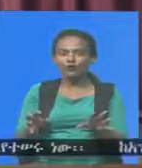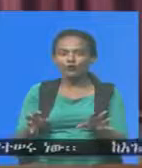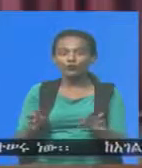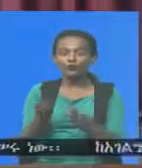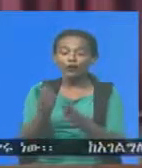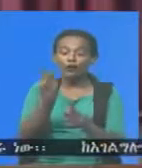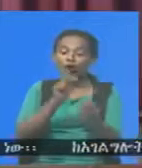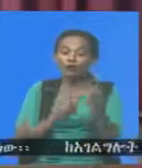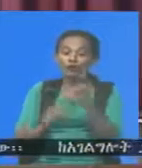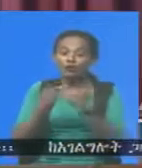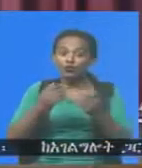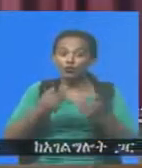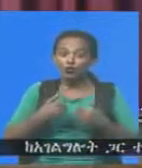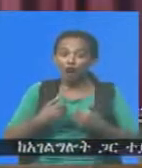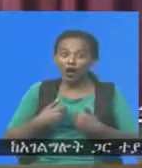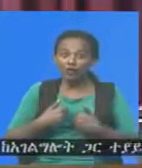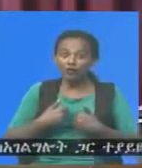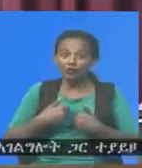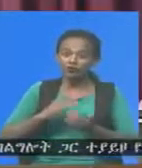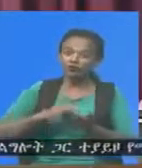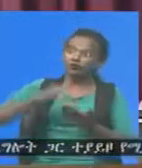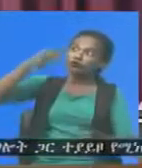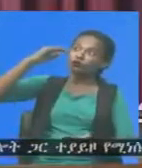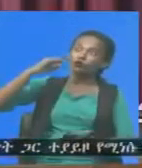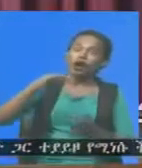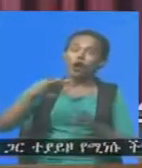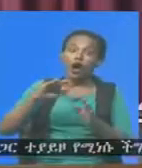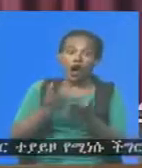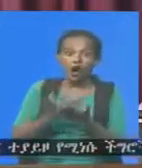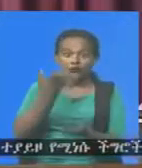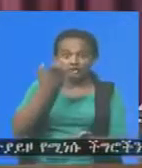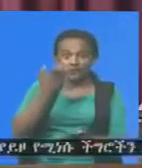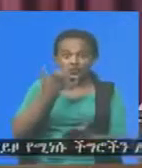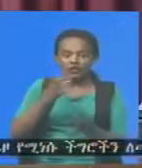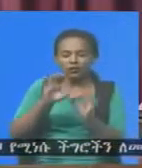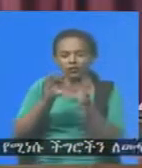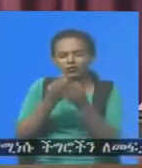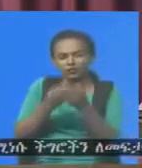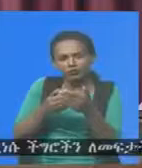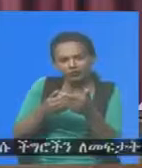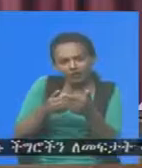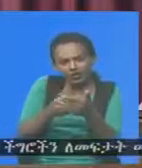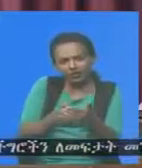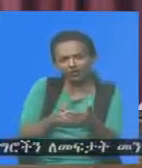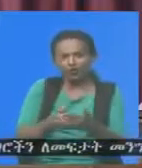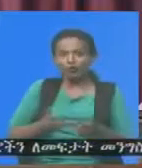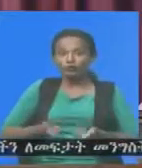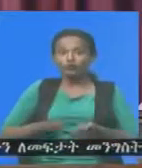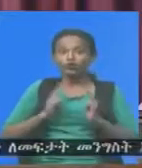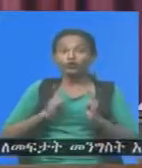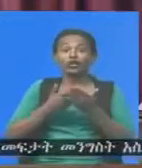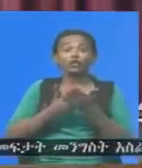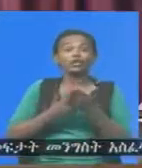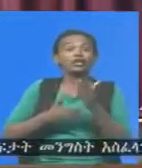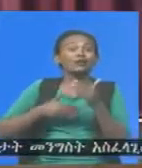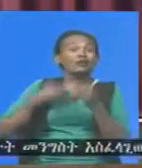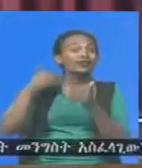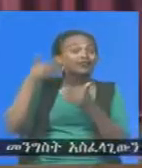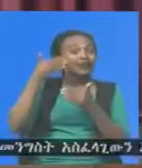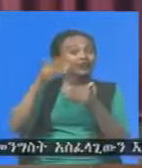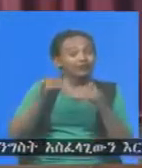ማህበረሰቡ ባለው ድልብ ሀብት ከቤተሰብ ተለጥፈው የሚኖሩ በመሆናቸው ይሄንን በቀጣይነት ማስቀጠል አስቸጋሪ